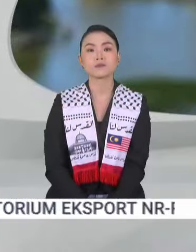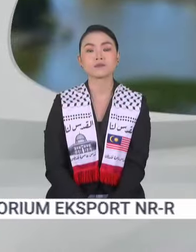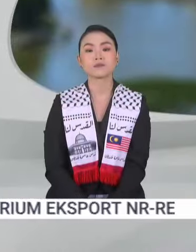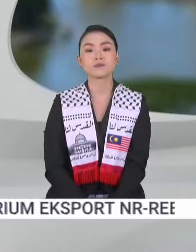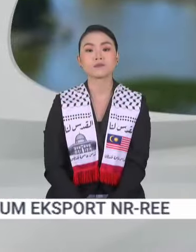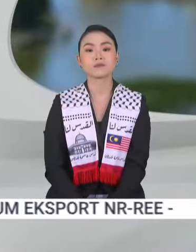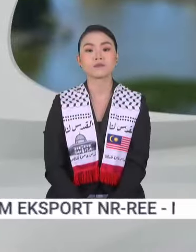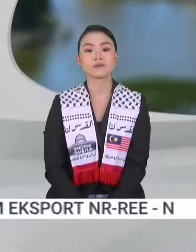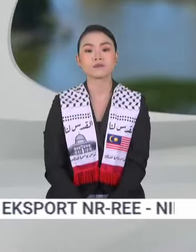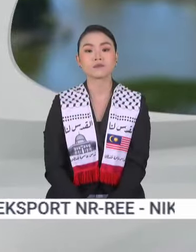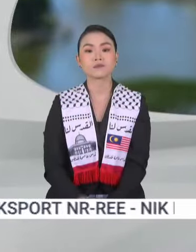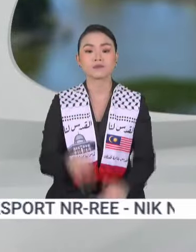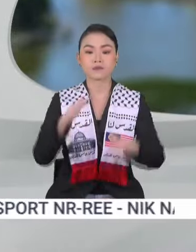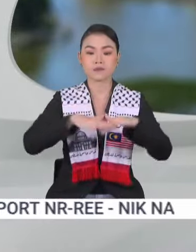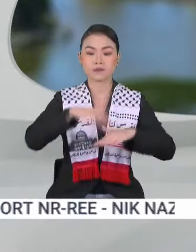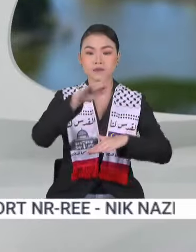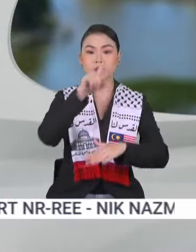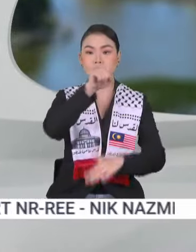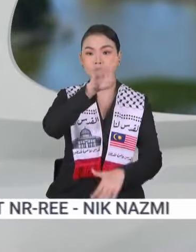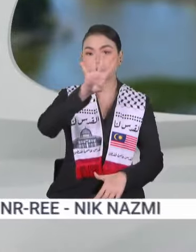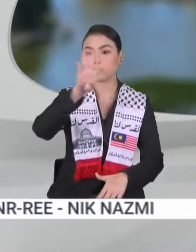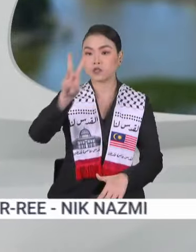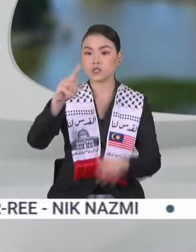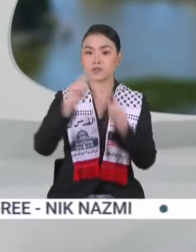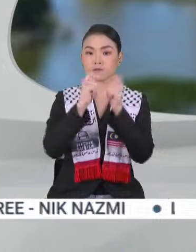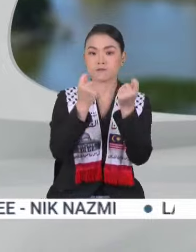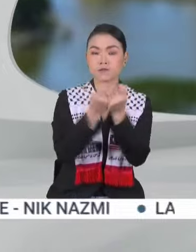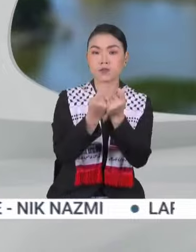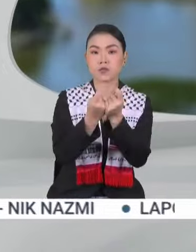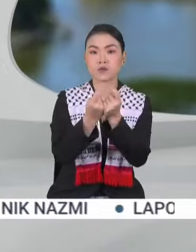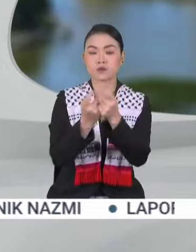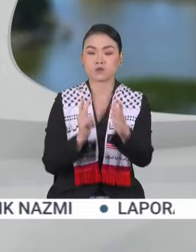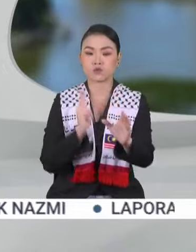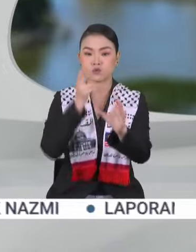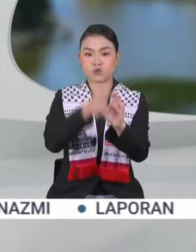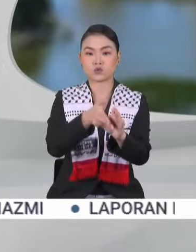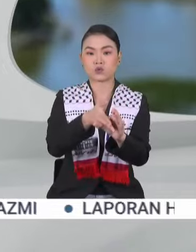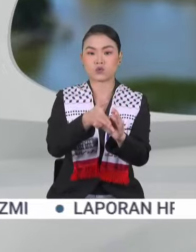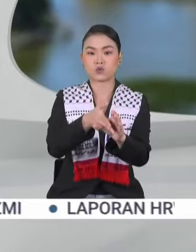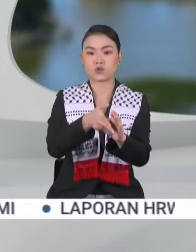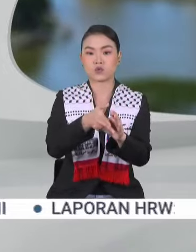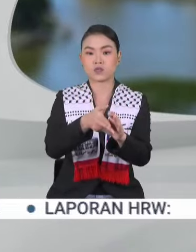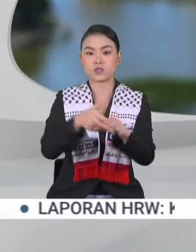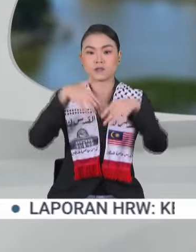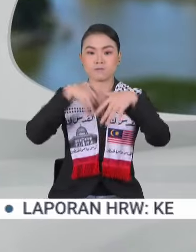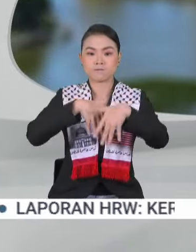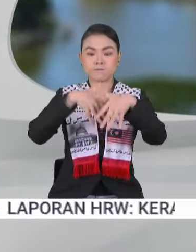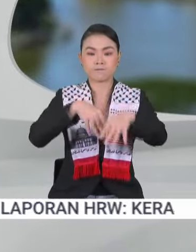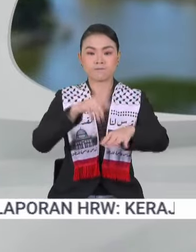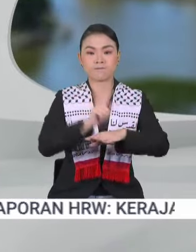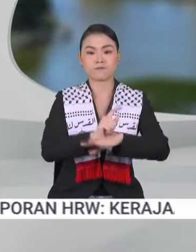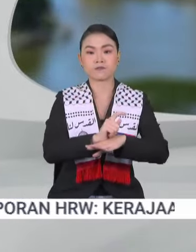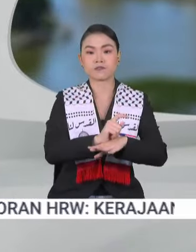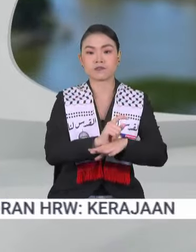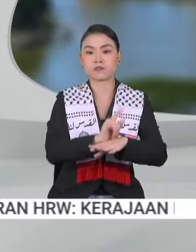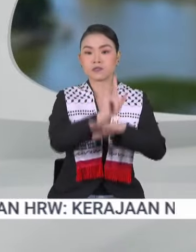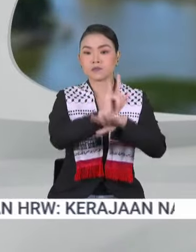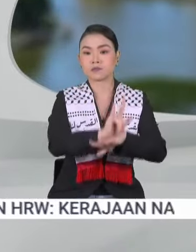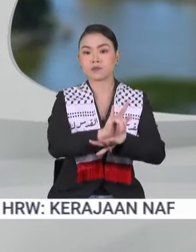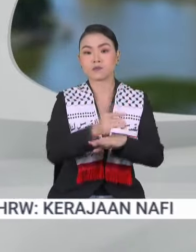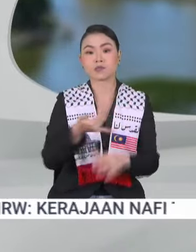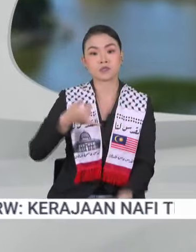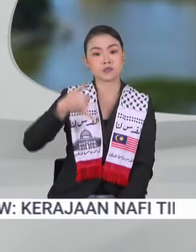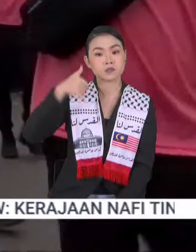Sibu lebih 146 pasukan menyertai perarakan Tokong Siu santeng di tebingan sungai kucing